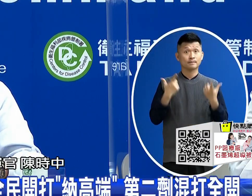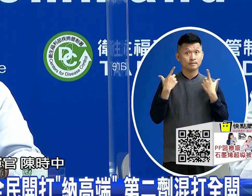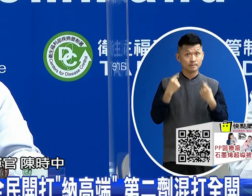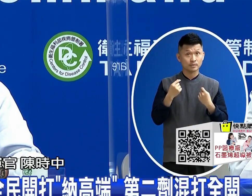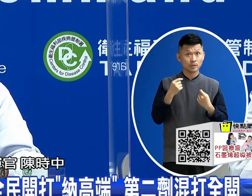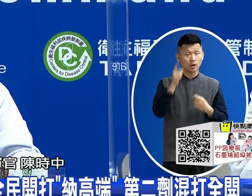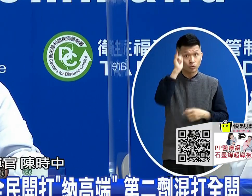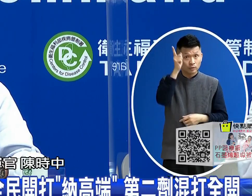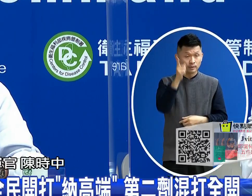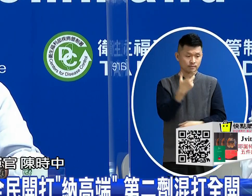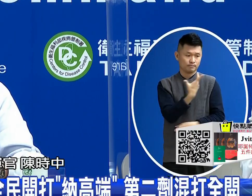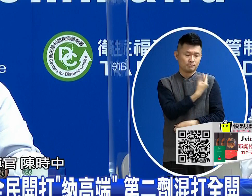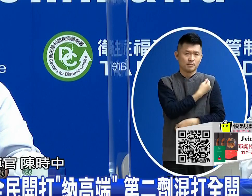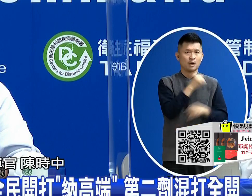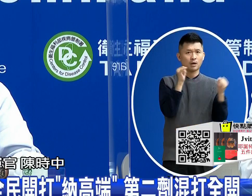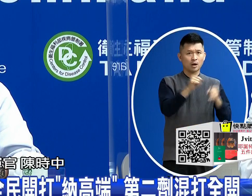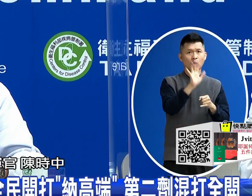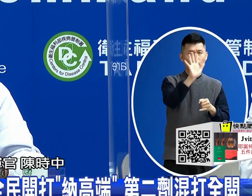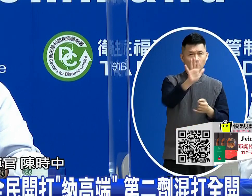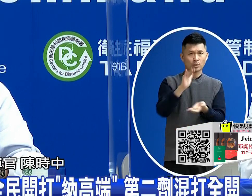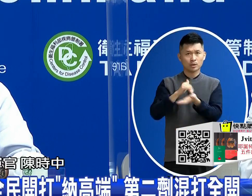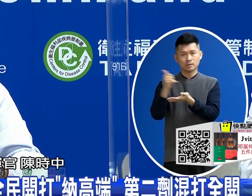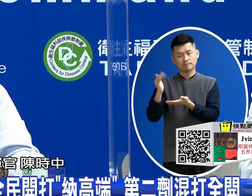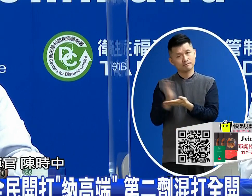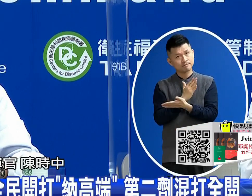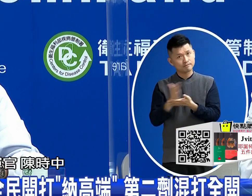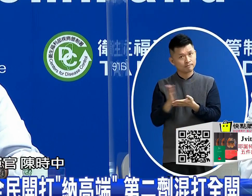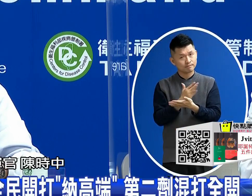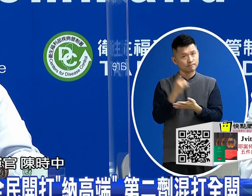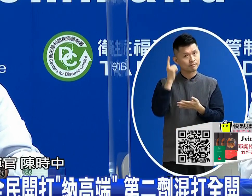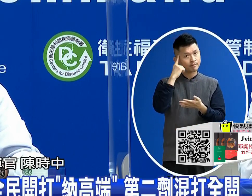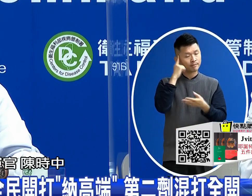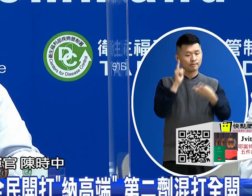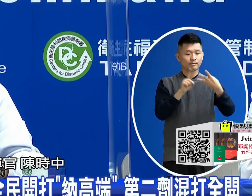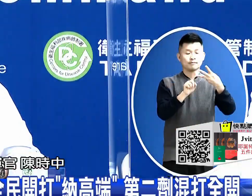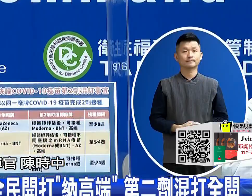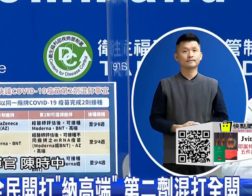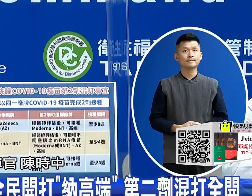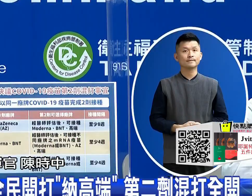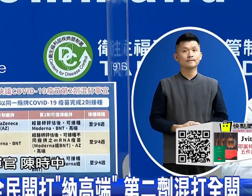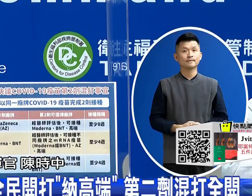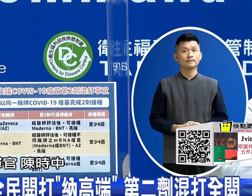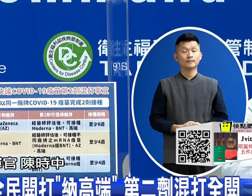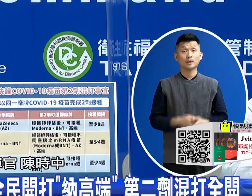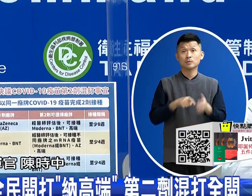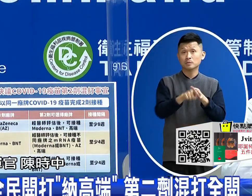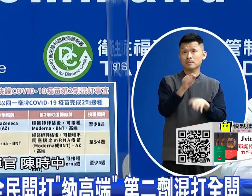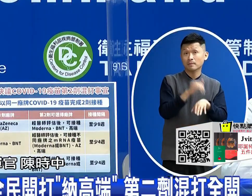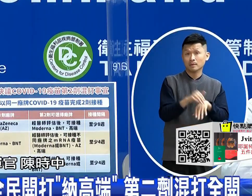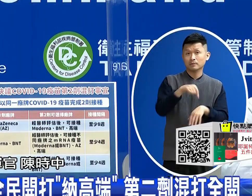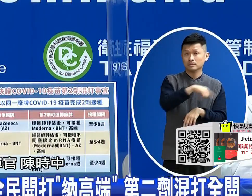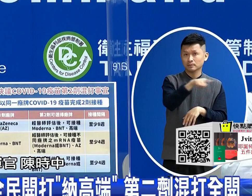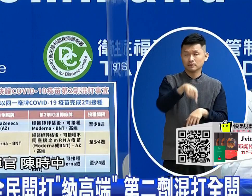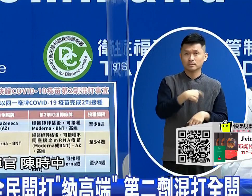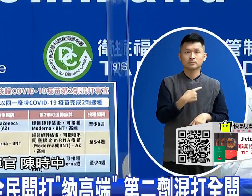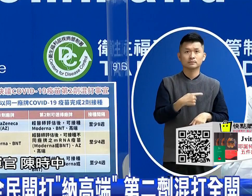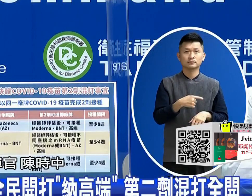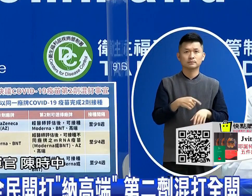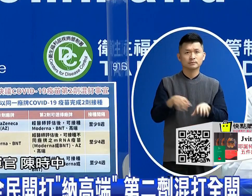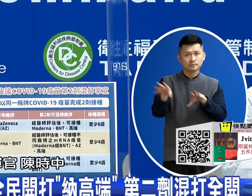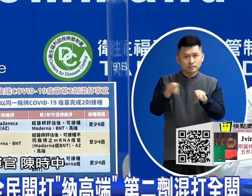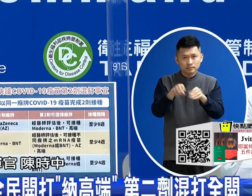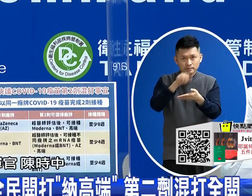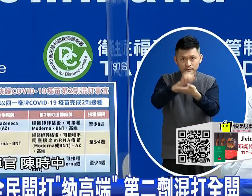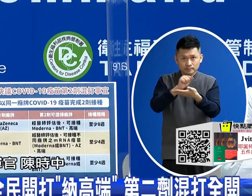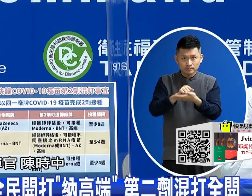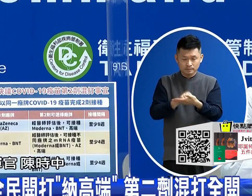良反应者，经医师的评估后可考虑接种 AG 的疫苗。那专家根据相关的一些报告跟